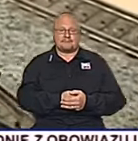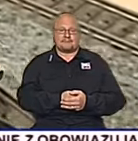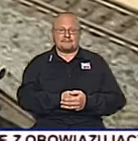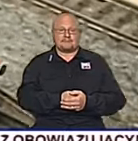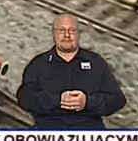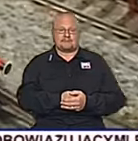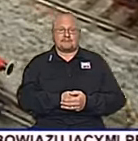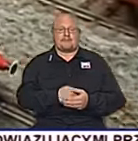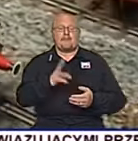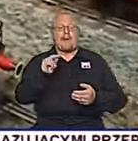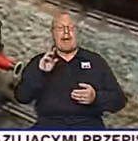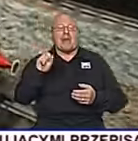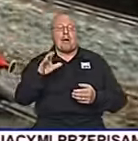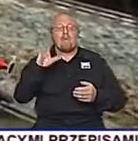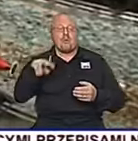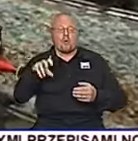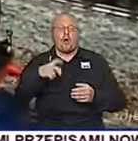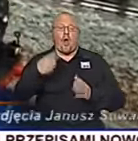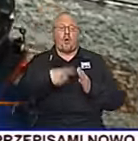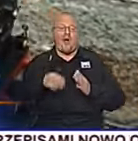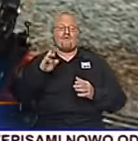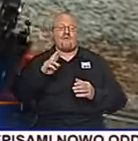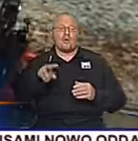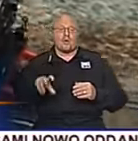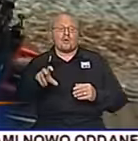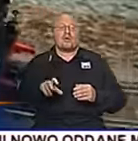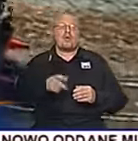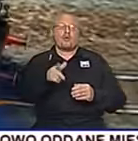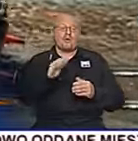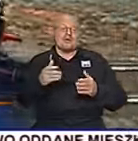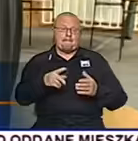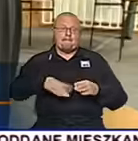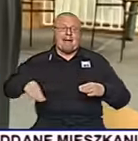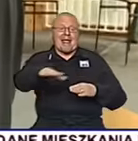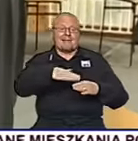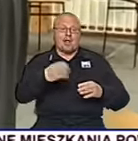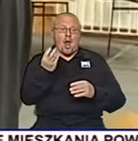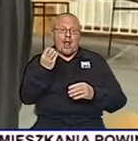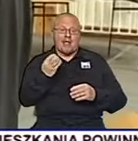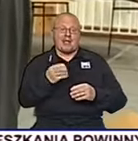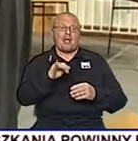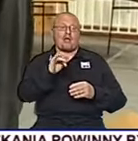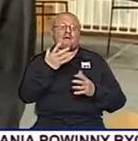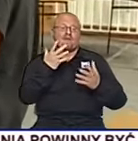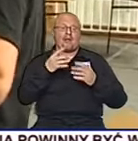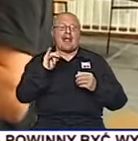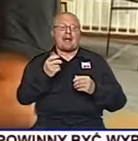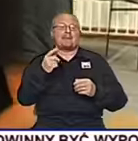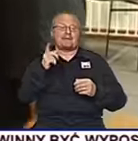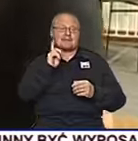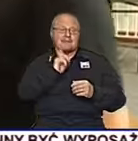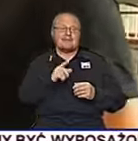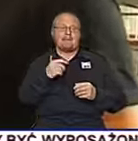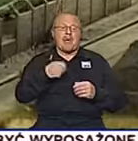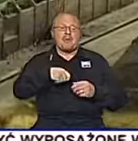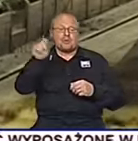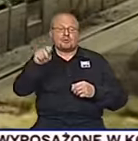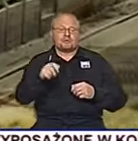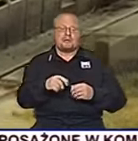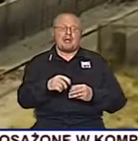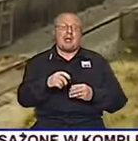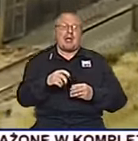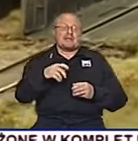Para buch, koła w ruch. Chociaż to makiety, kolejki wyglądają, jakby za chwilę miały ruszyć. Floris Diels z Holandii pasjonuje się